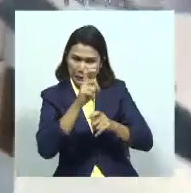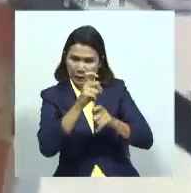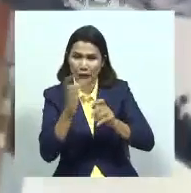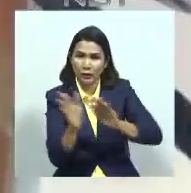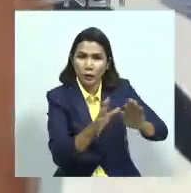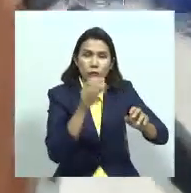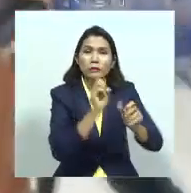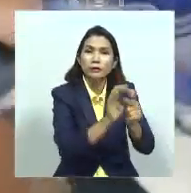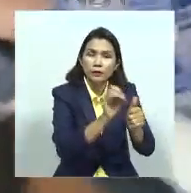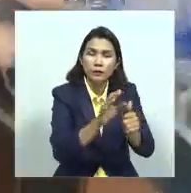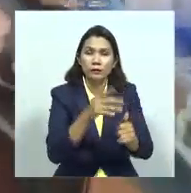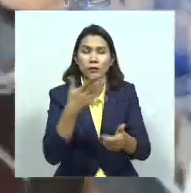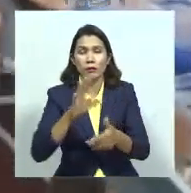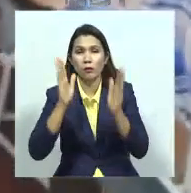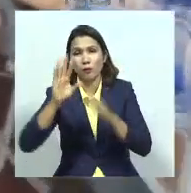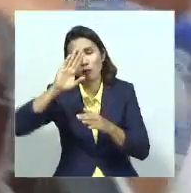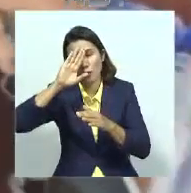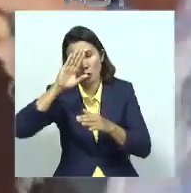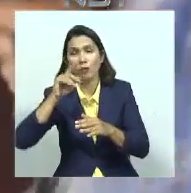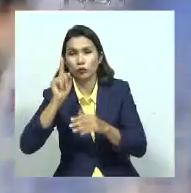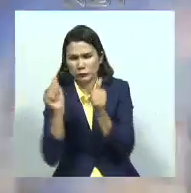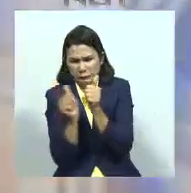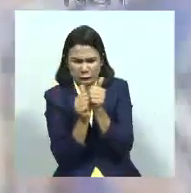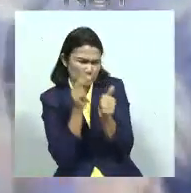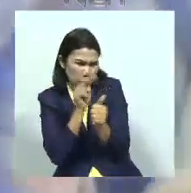ผู้ป่วยที่มีอาการรุนแรงอย่างใกล้ชิดพร้อมข